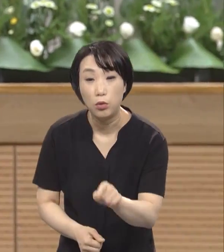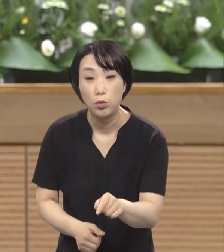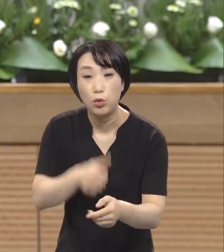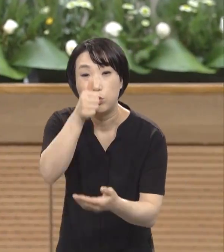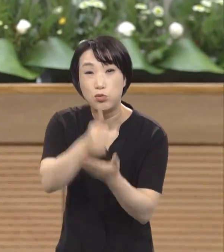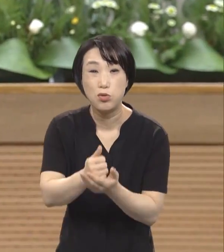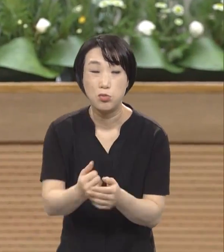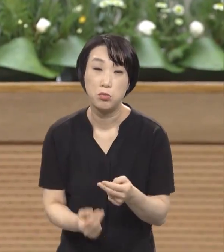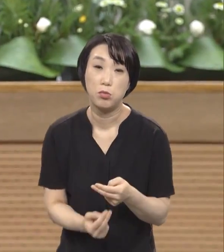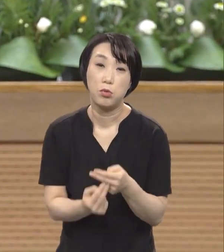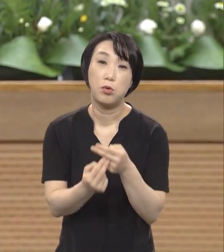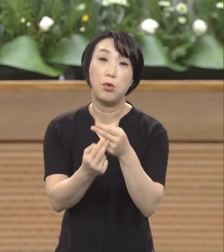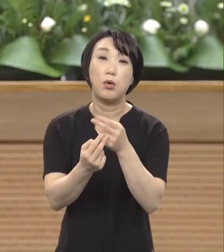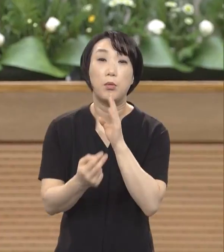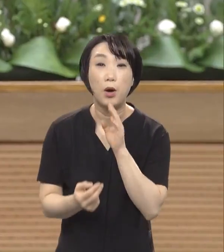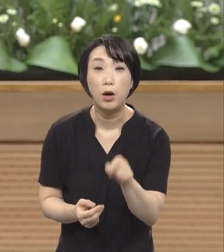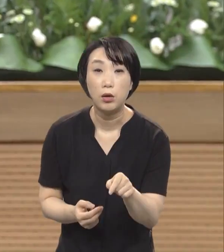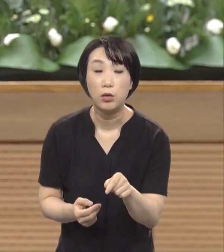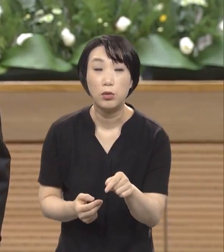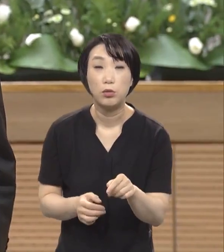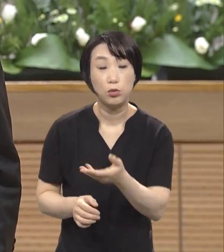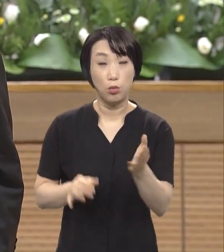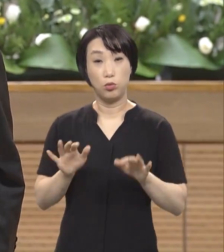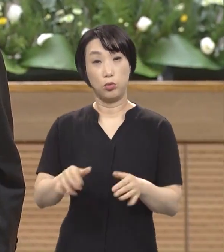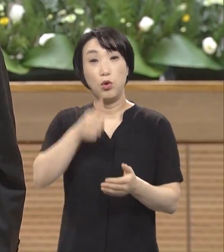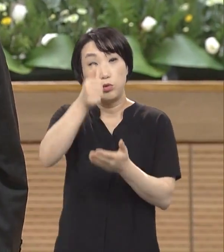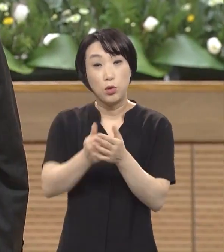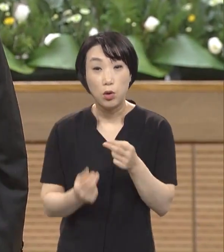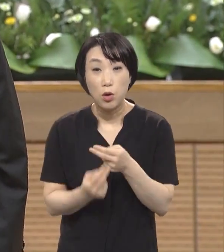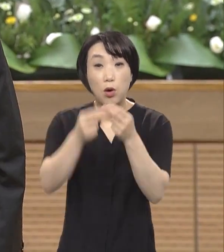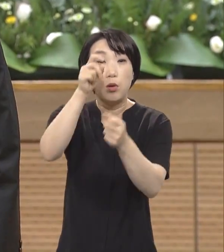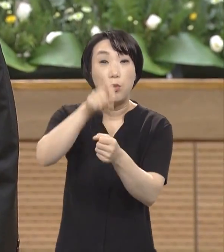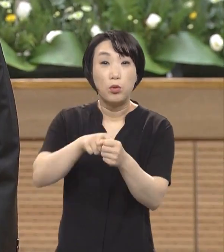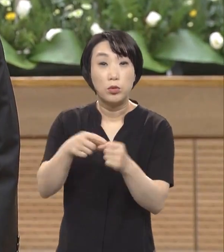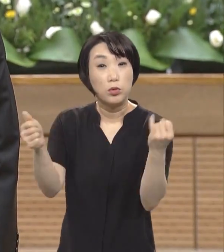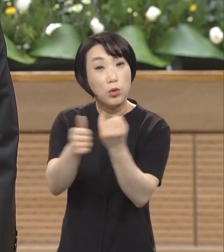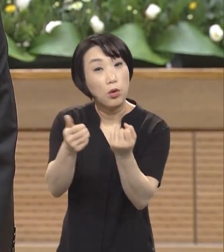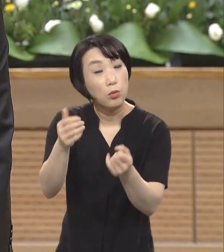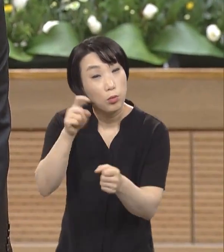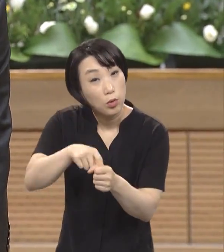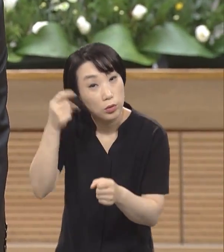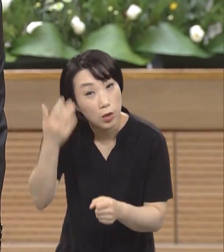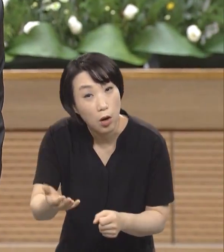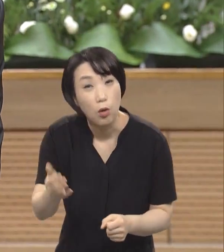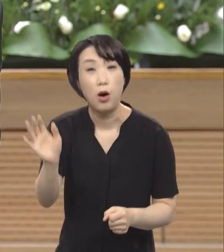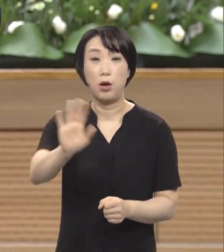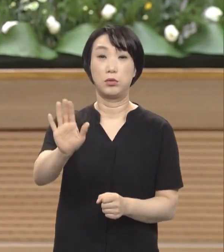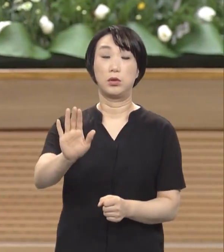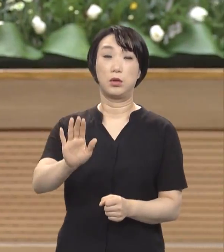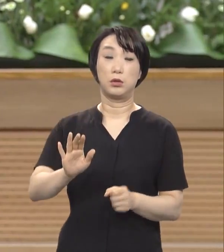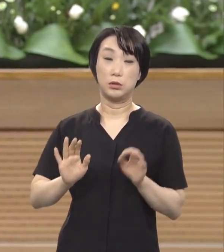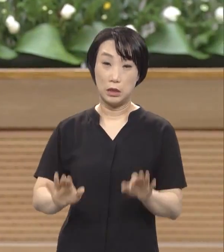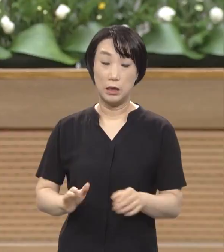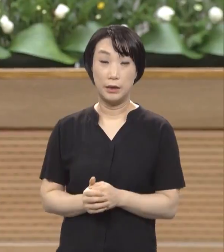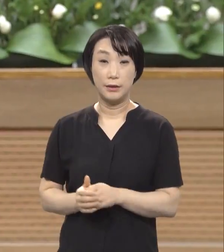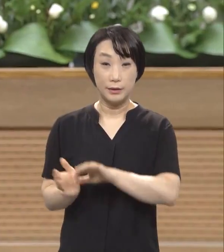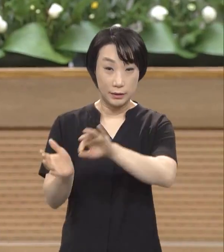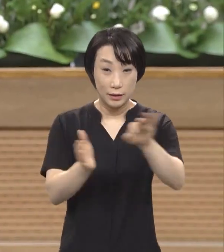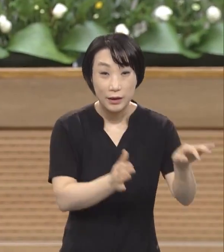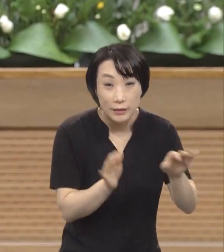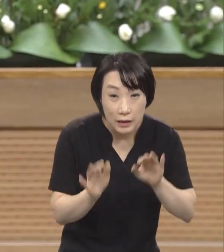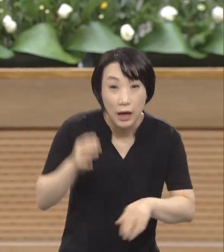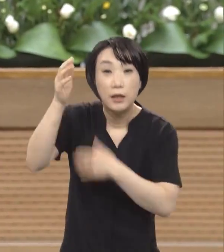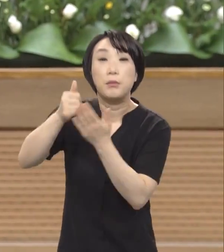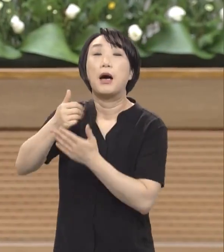그럼 죄를 생산하려고 부부간에 만나더냐? 아니잖아. 이게 하나님을 아는